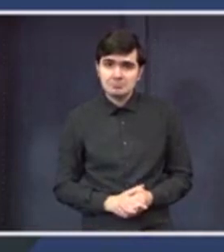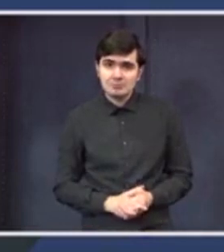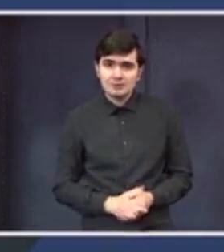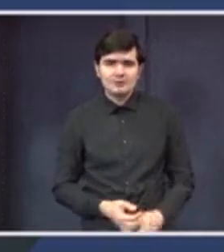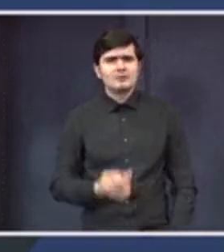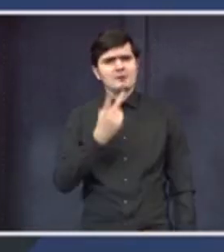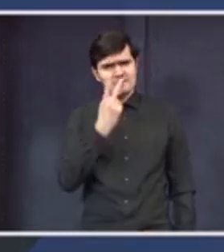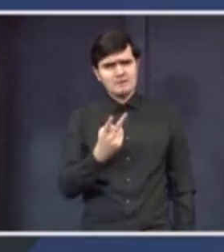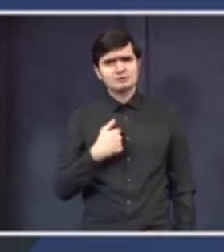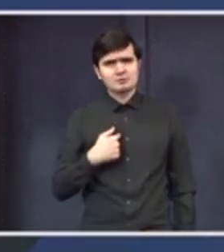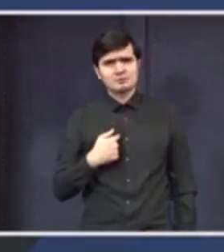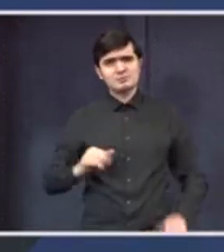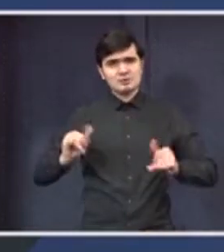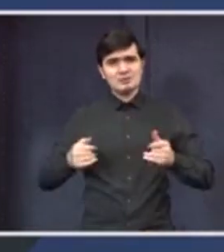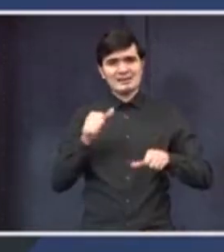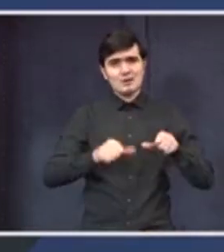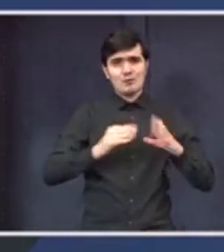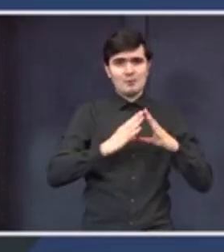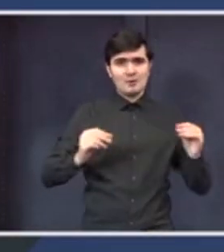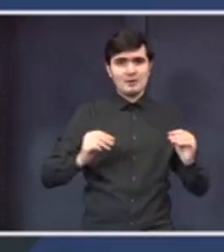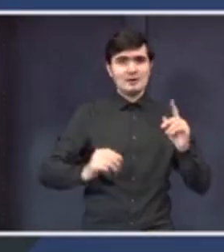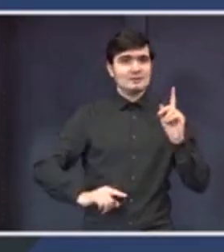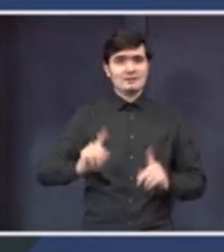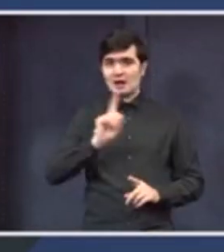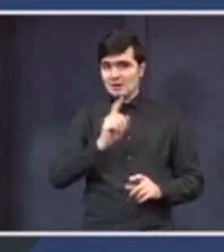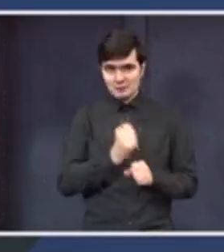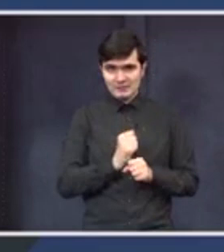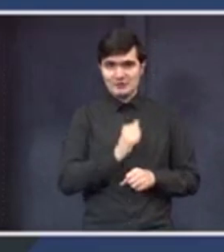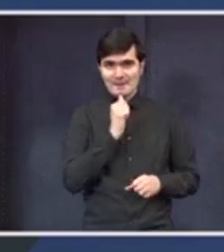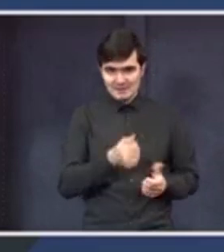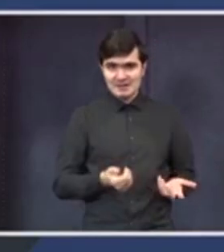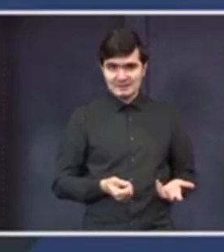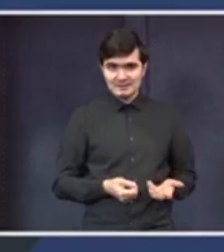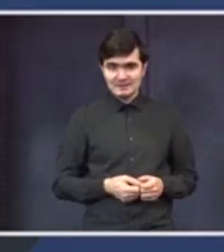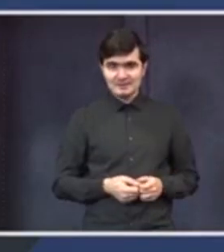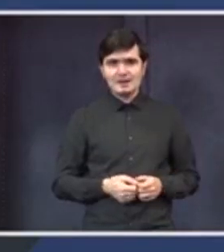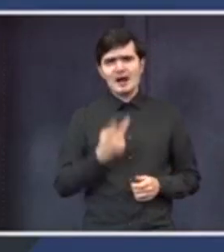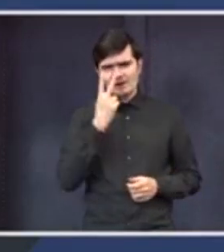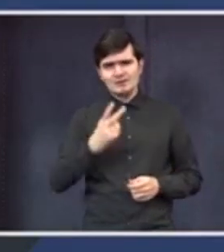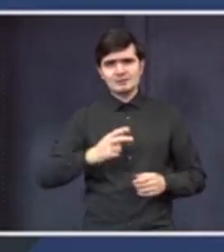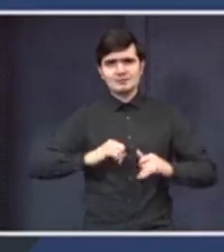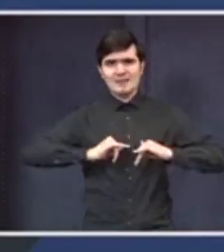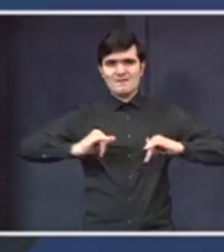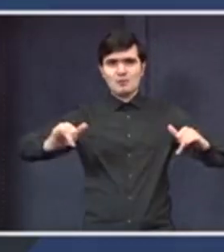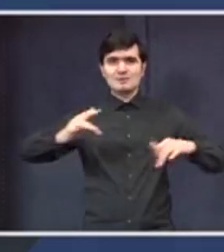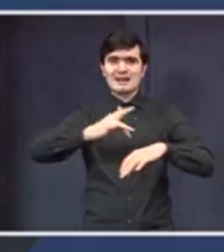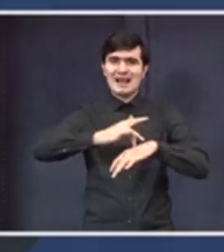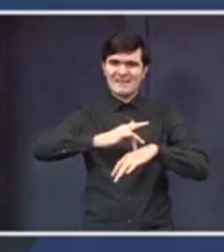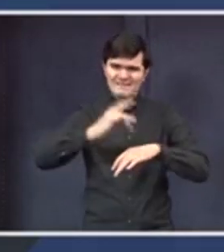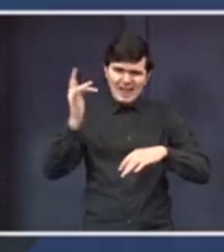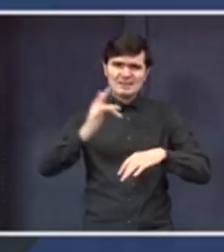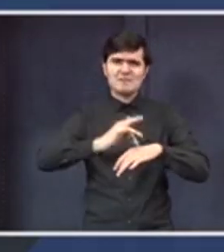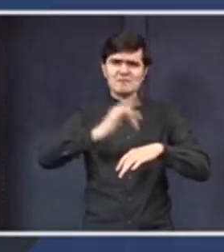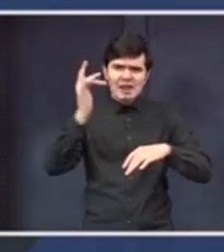Am văzut situația din economia României dacă nu făceam nimic. Am văzut cum evoluția infecțiilor a crescut, sau persoanelor infectate, sau